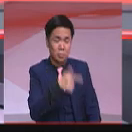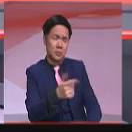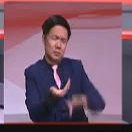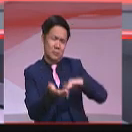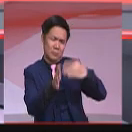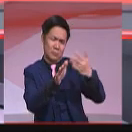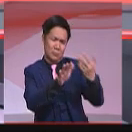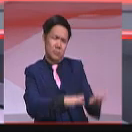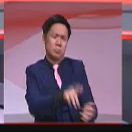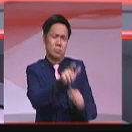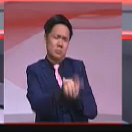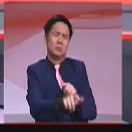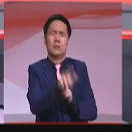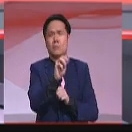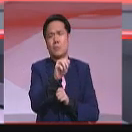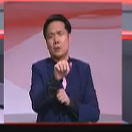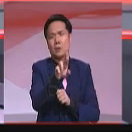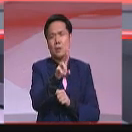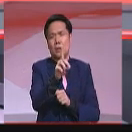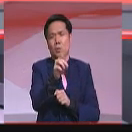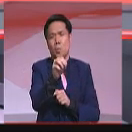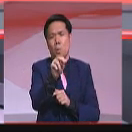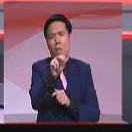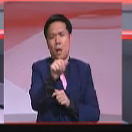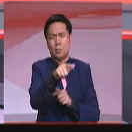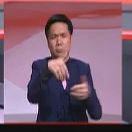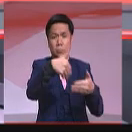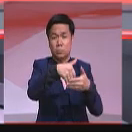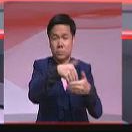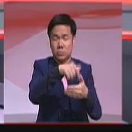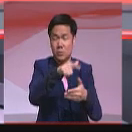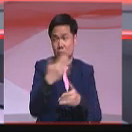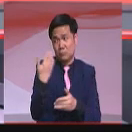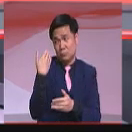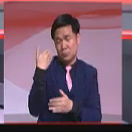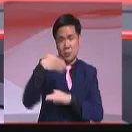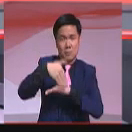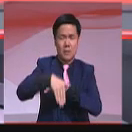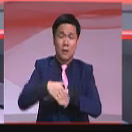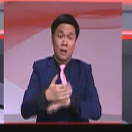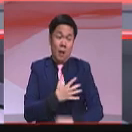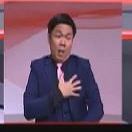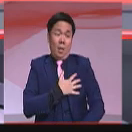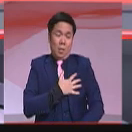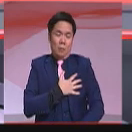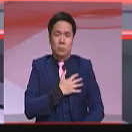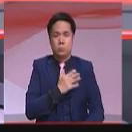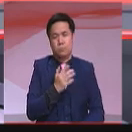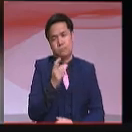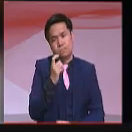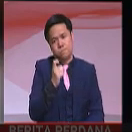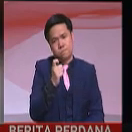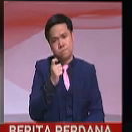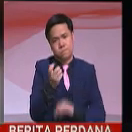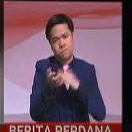Diego Maradona legenda bola sepak jentina itu meninggal dunia pada malam tadi Akibat serangan jantung